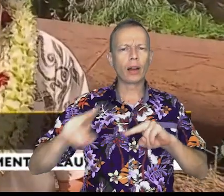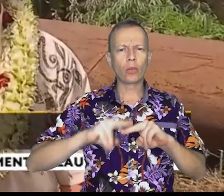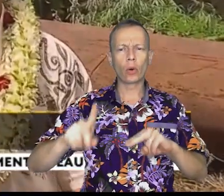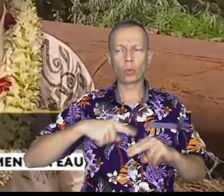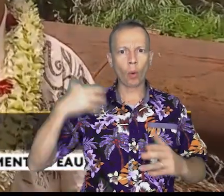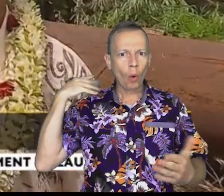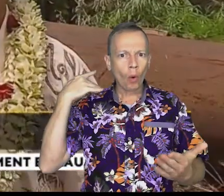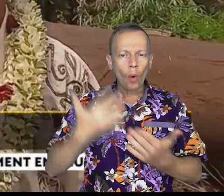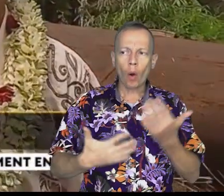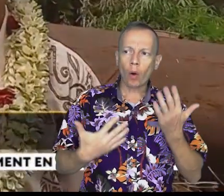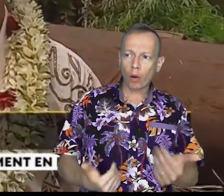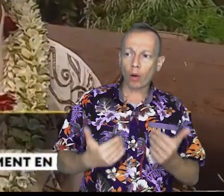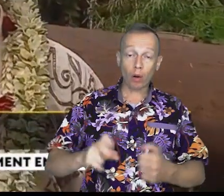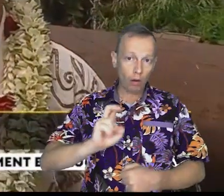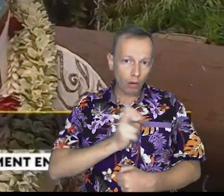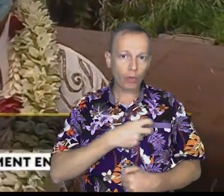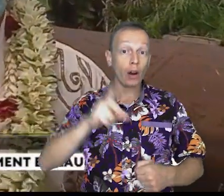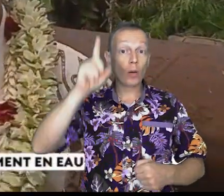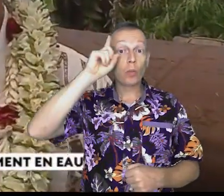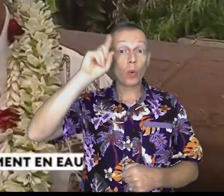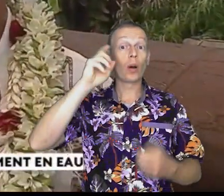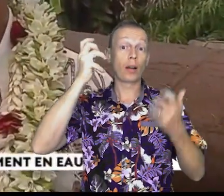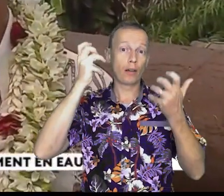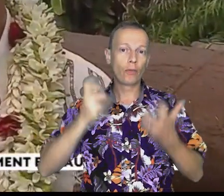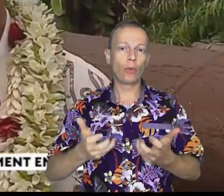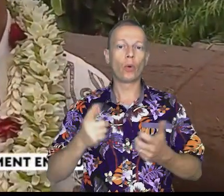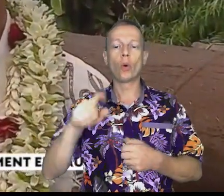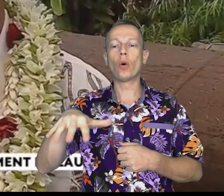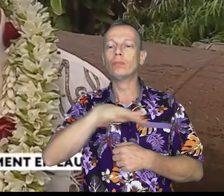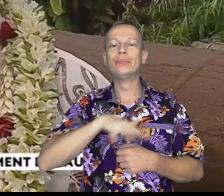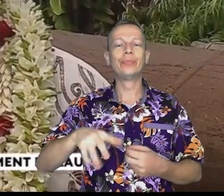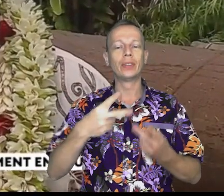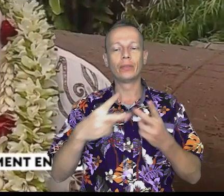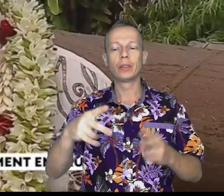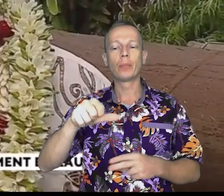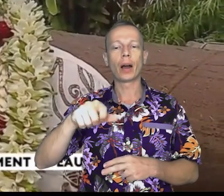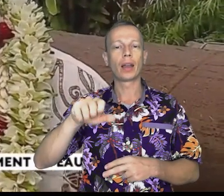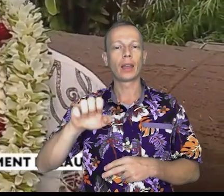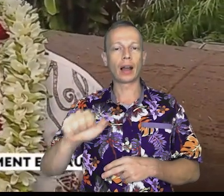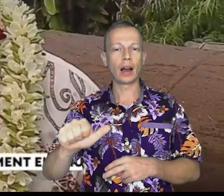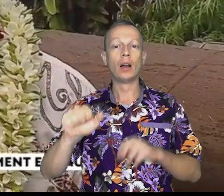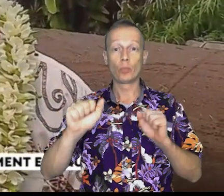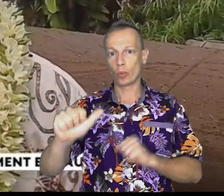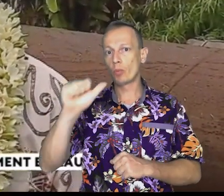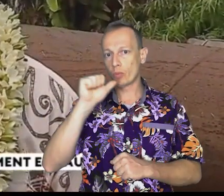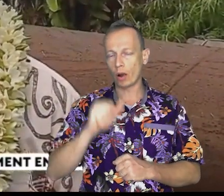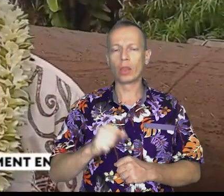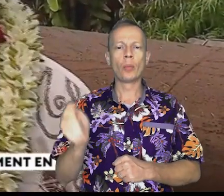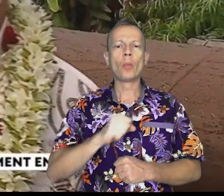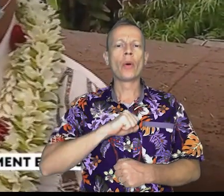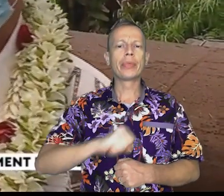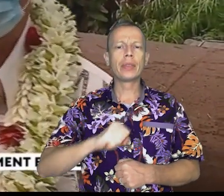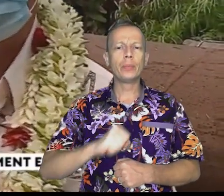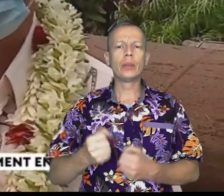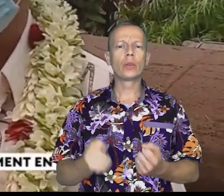attendons depuis longtemps puisque ces travaux vont concourir à la potabilité de l'eau de la commune de Païa. – nous annonce un débit situé